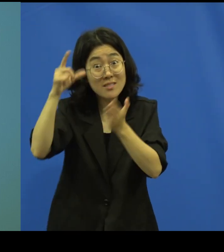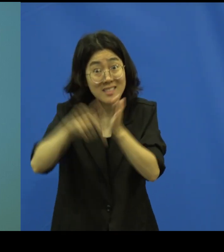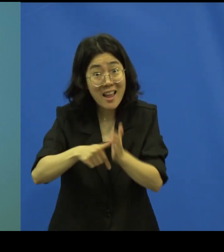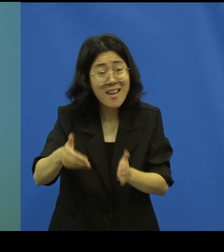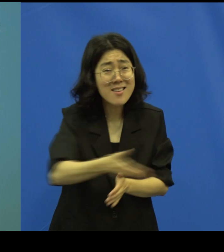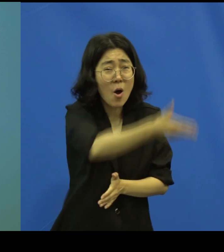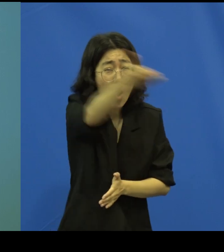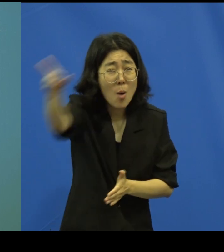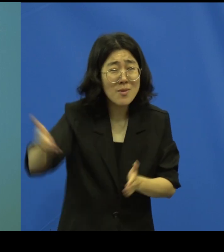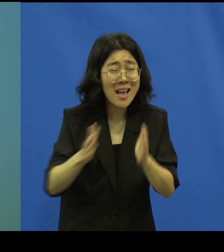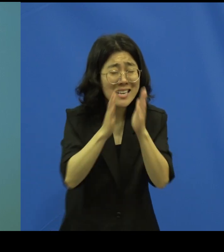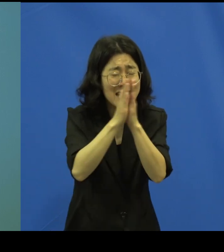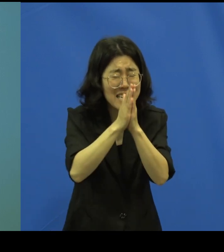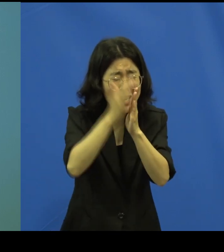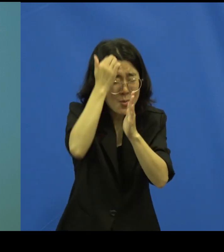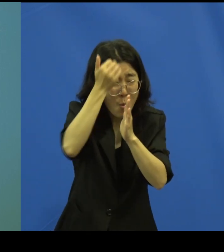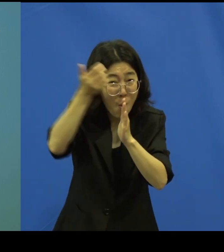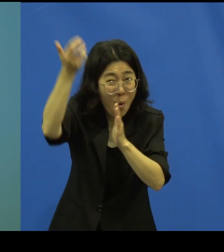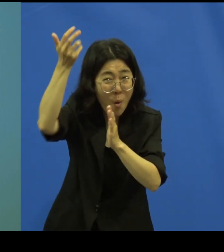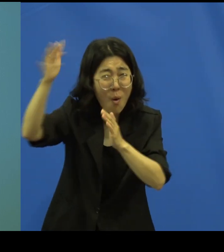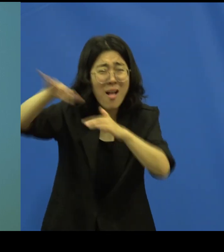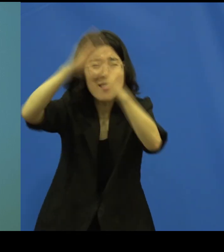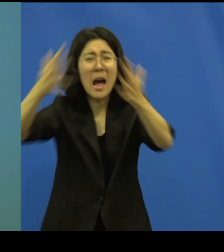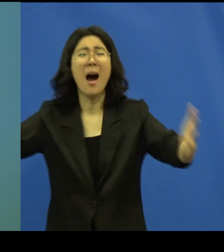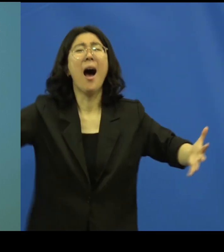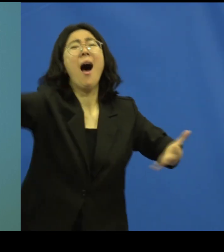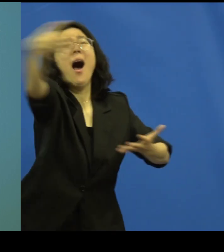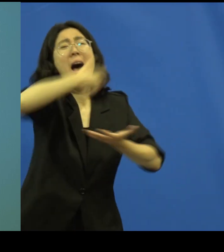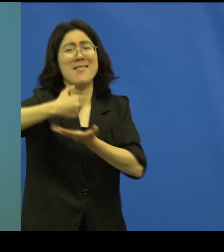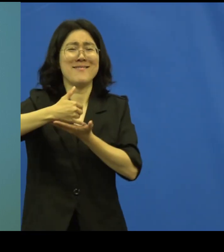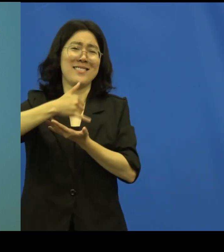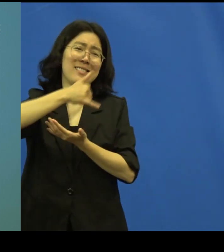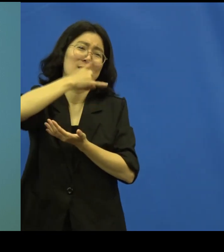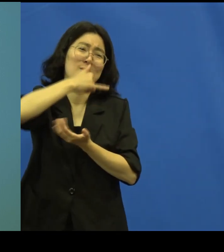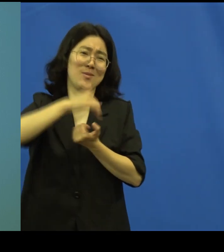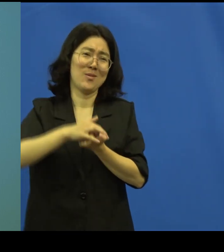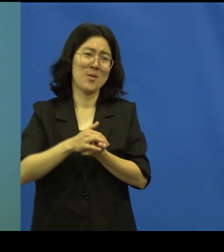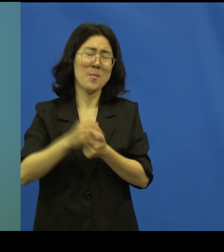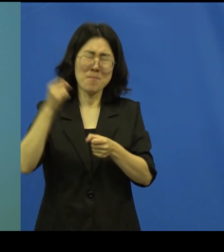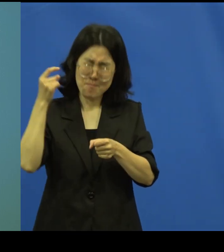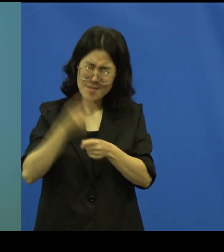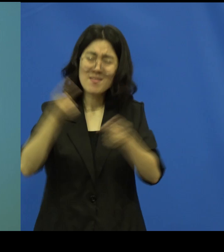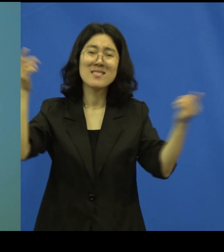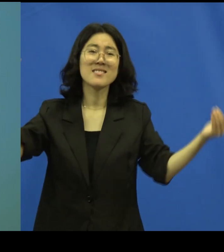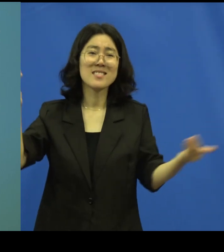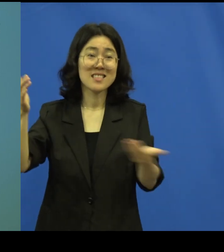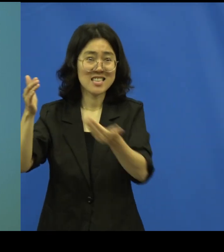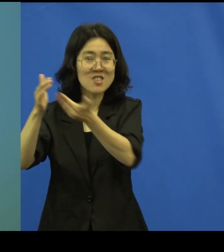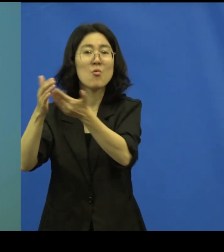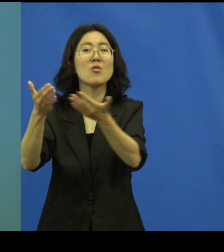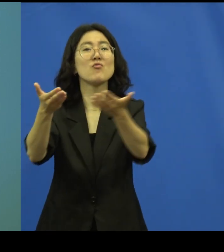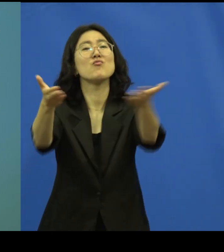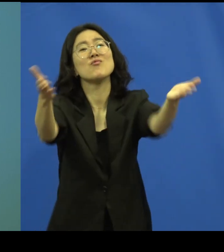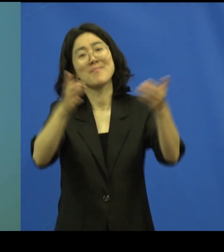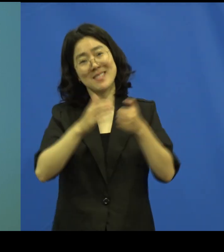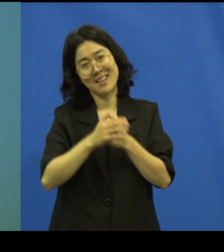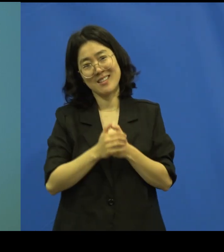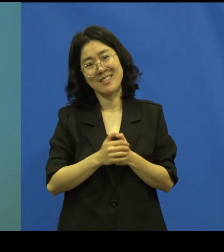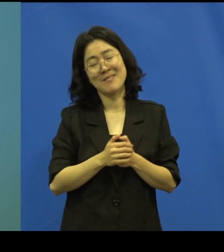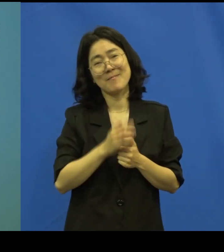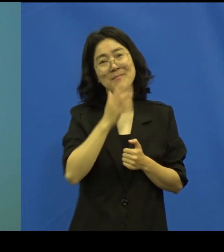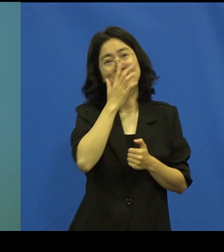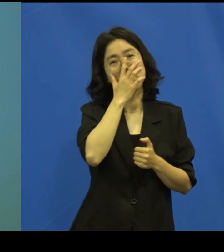모든 성도들의 탄원과 그리고 부르짖음이 상달되어 응답될